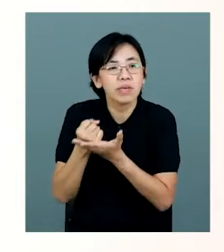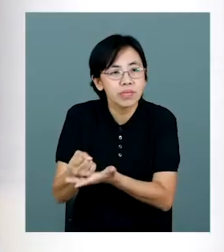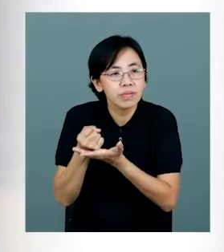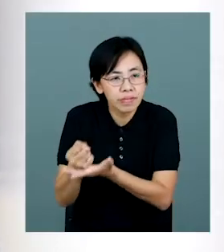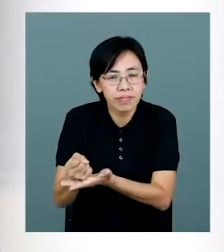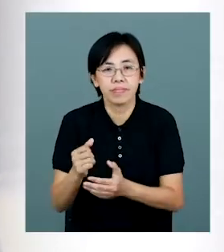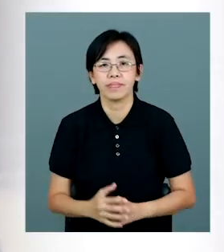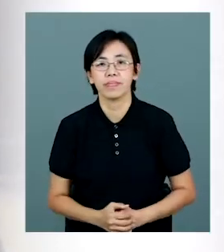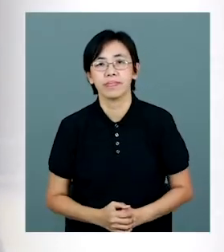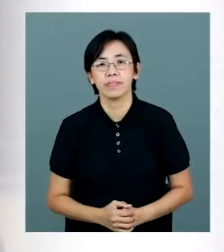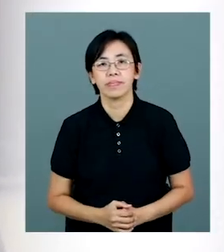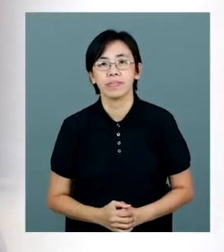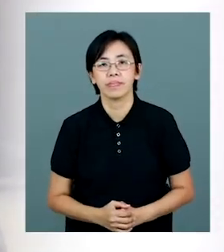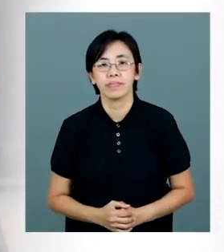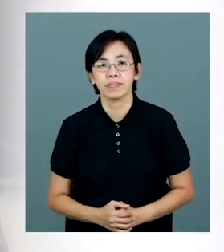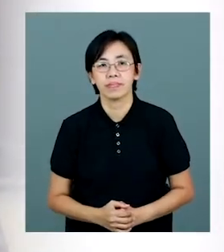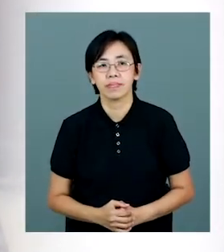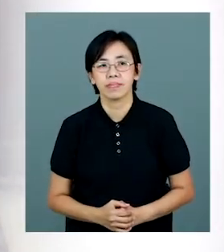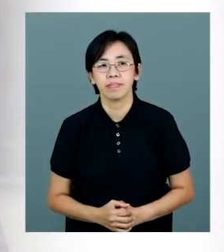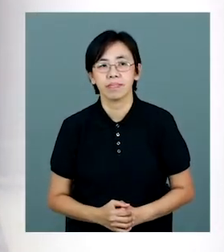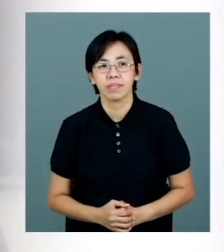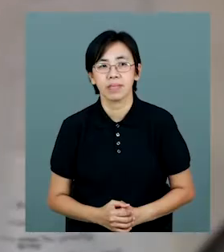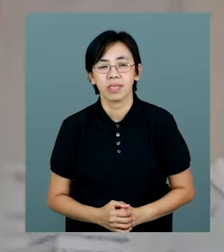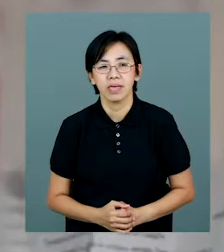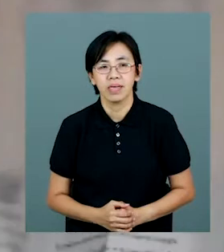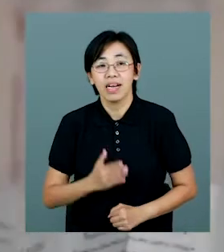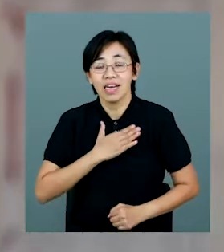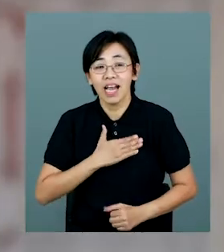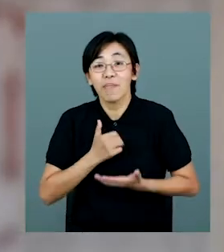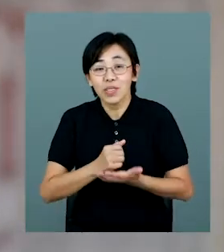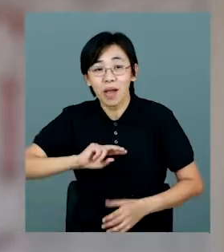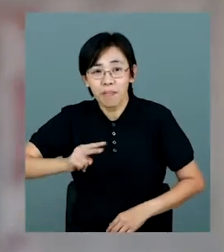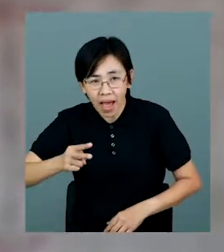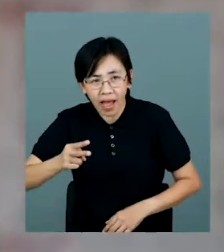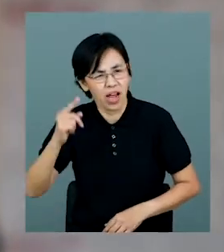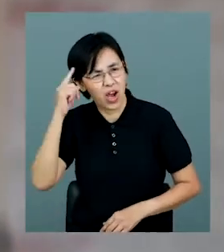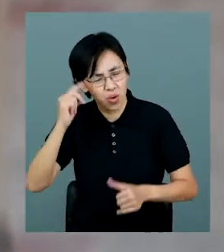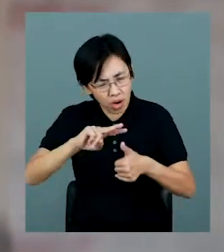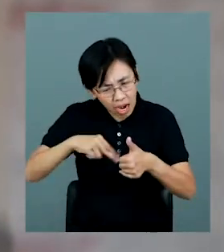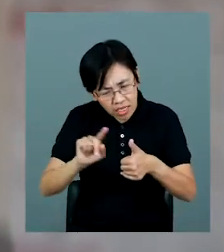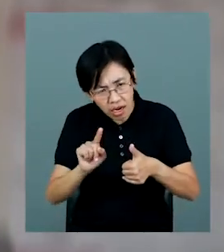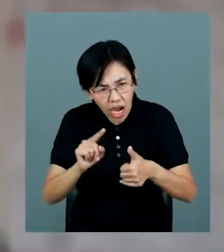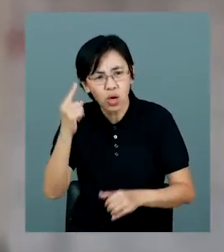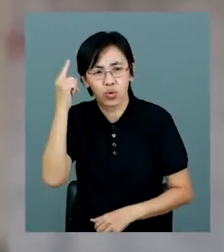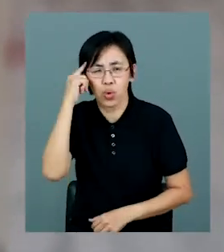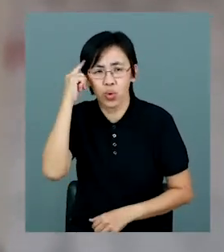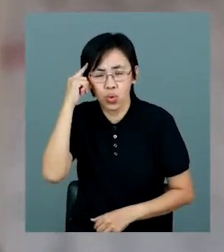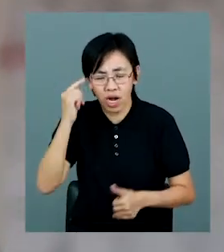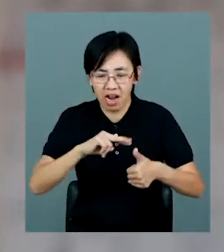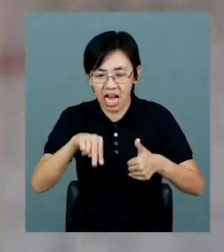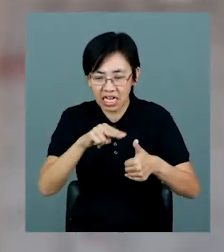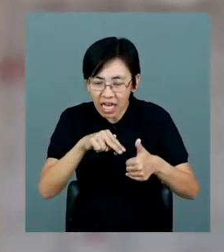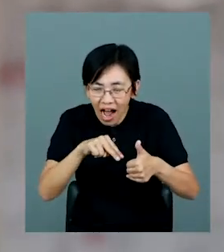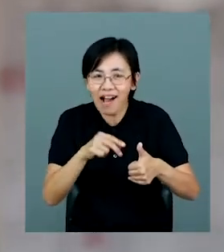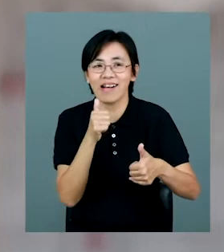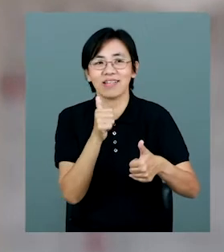ย โอเคยาวิตามินก็โอเคมีเวลาที่เราไปช่วยแปลก็โอเคแบบเขาก็แบบมันรักษา